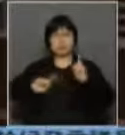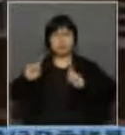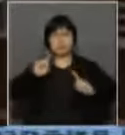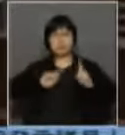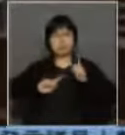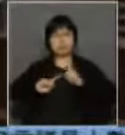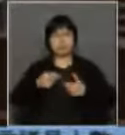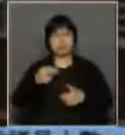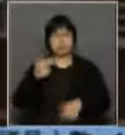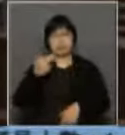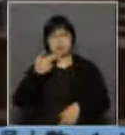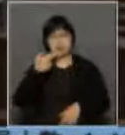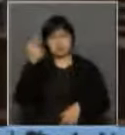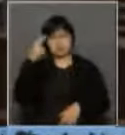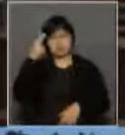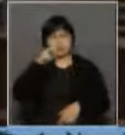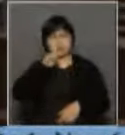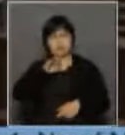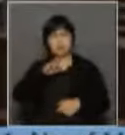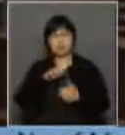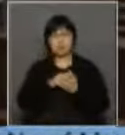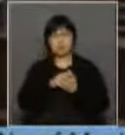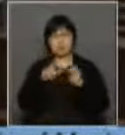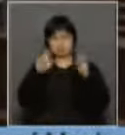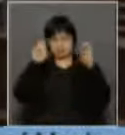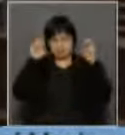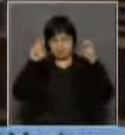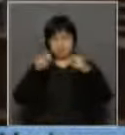我慣常好多時都講嘅一個議題。